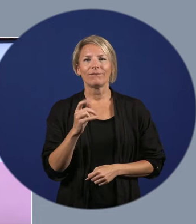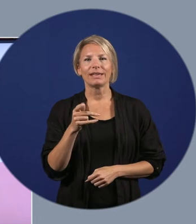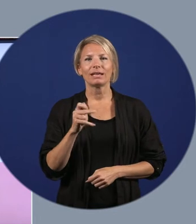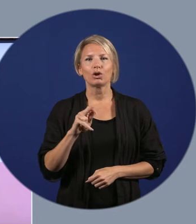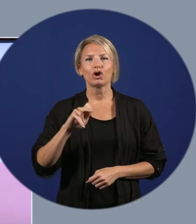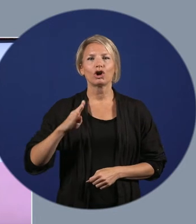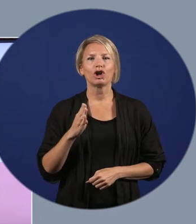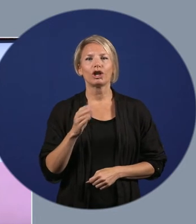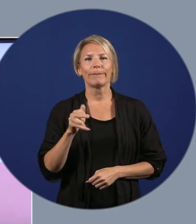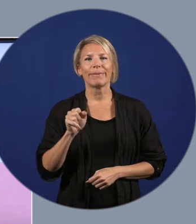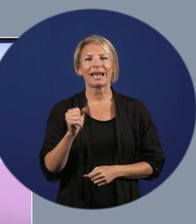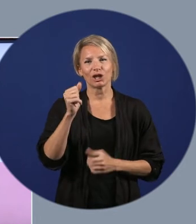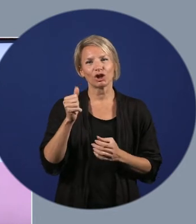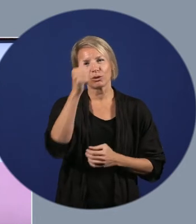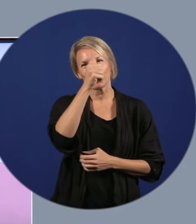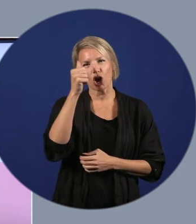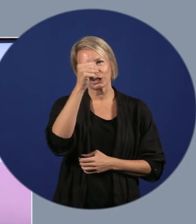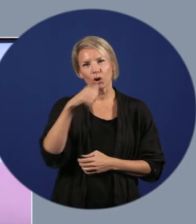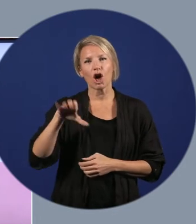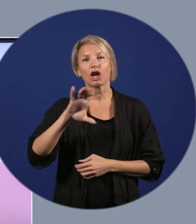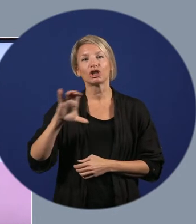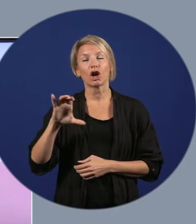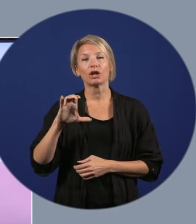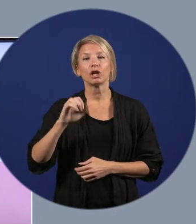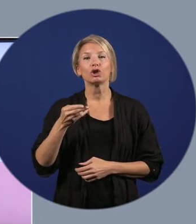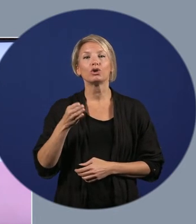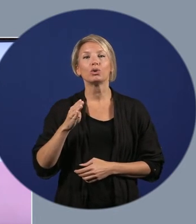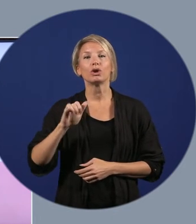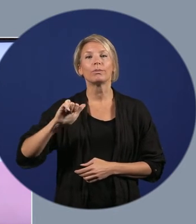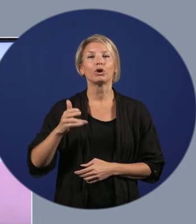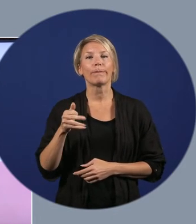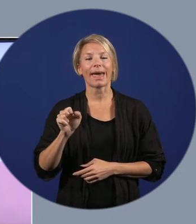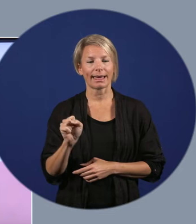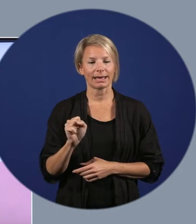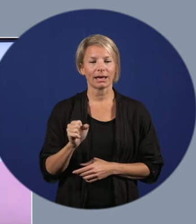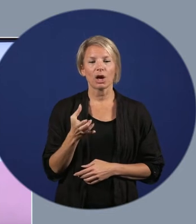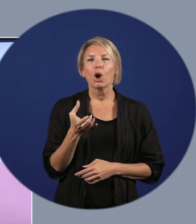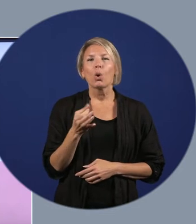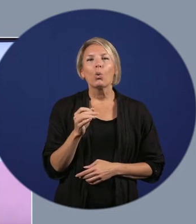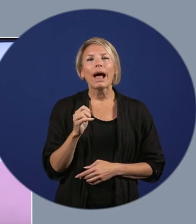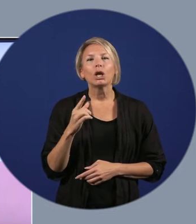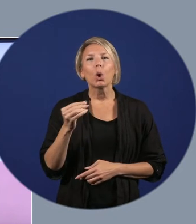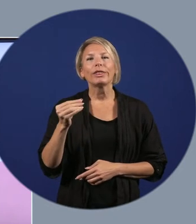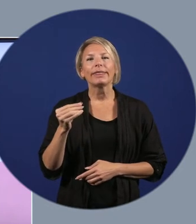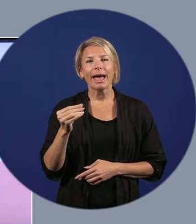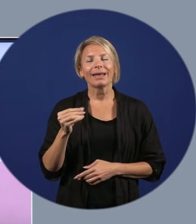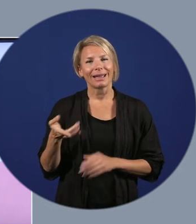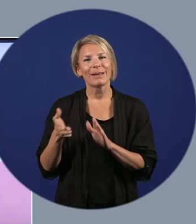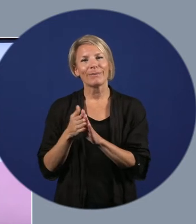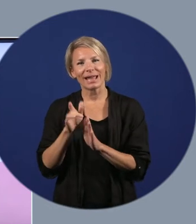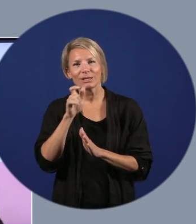och högstadie i Sundbyberg. Och reporter på plats är Charlotta Granat som också är lärare